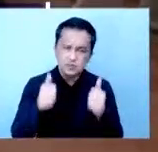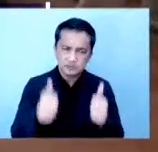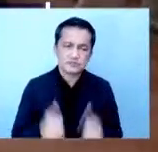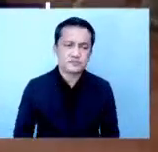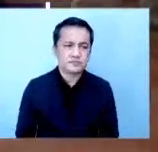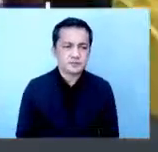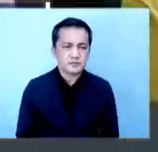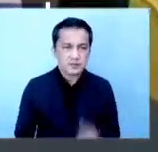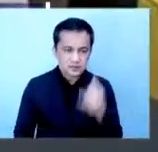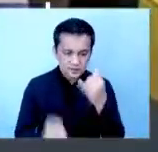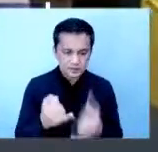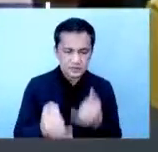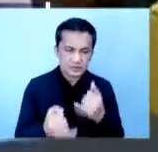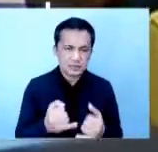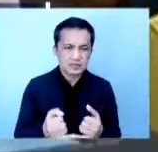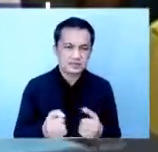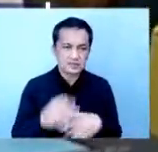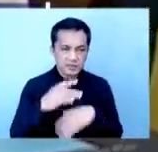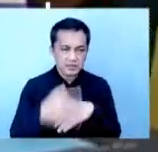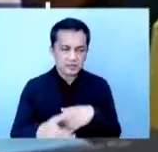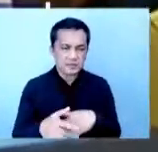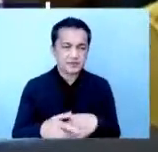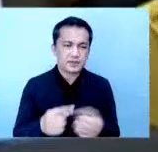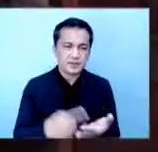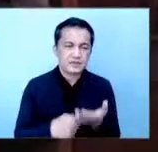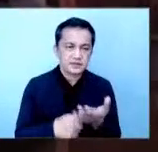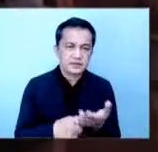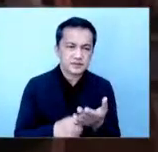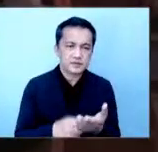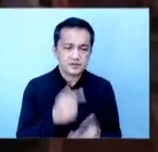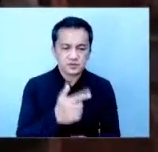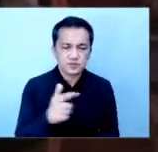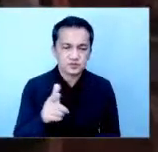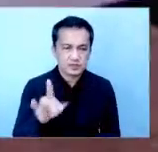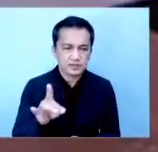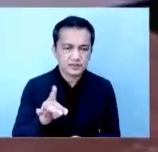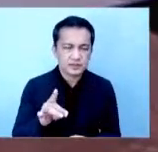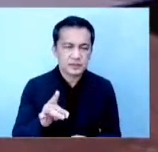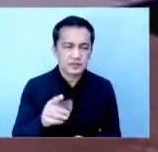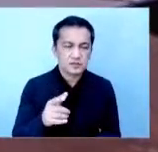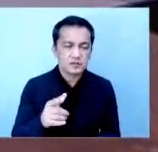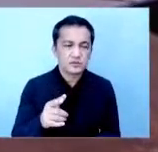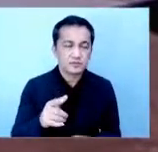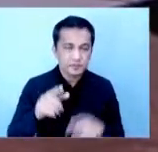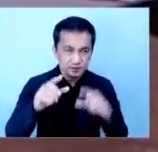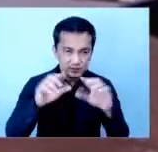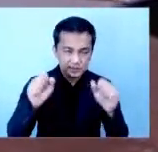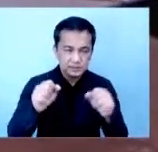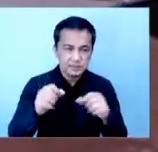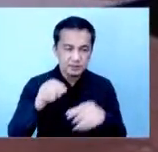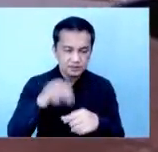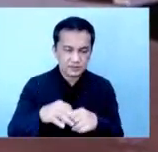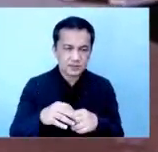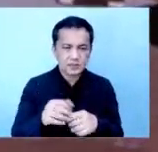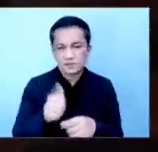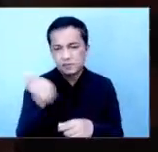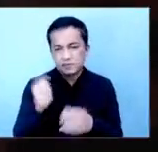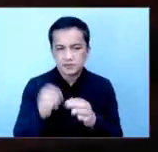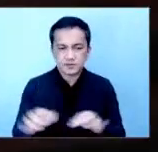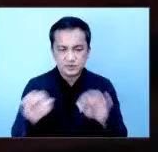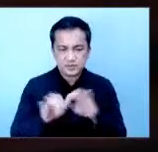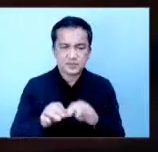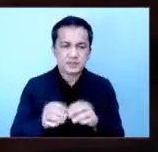huli, masyado pa raw maaga para pag-usapan ng 2028 presidential elections. May ibang mas mahalagang issue pa umanong